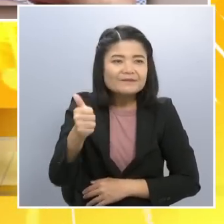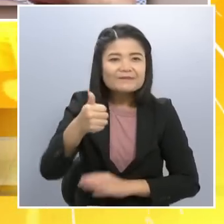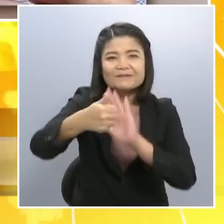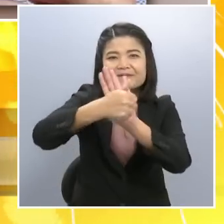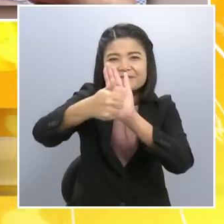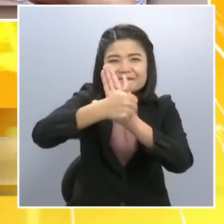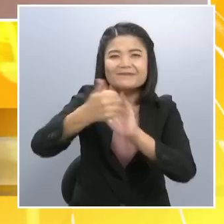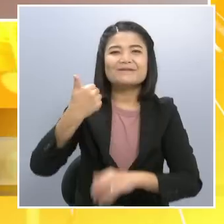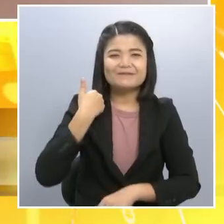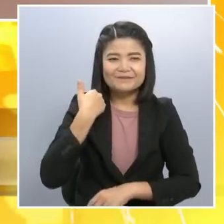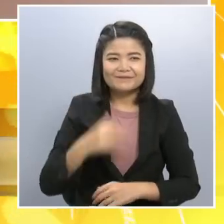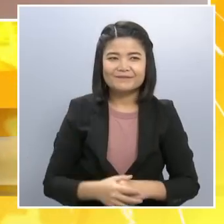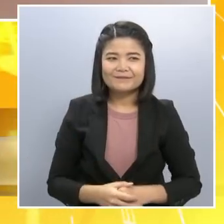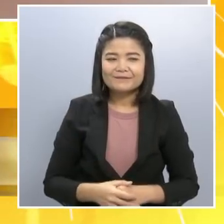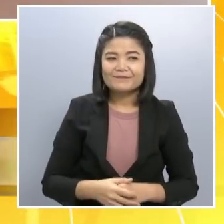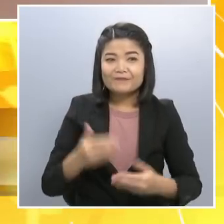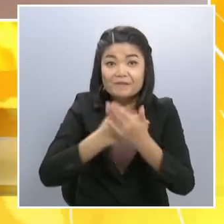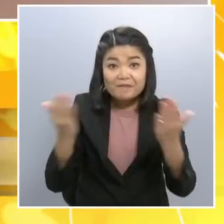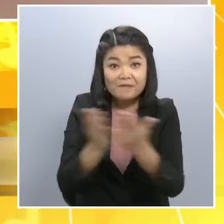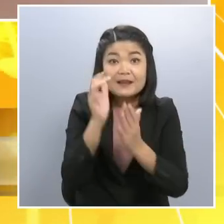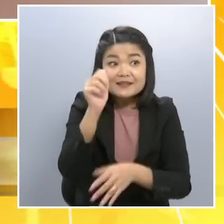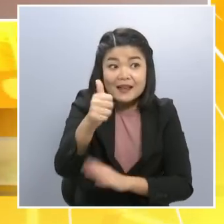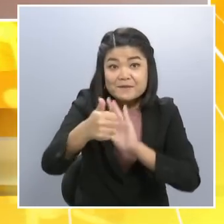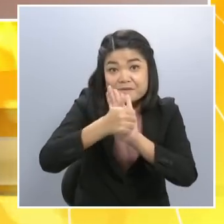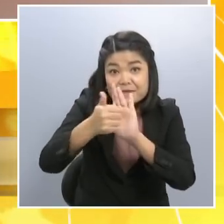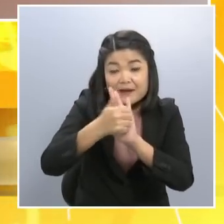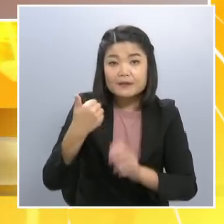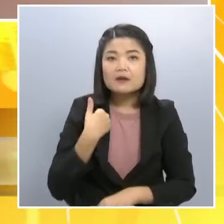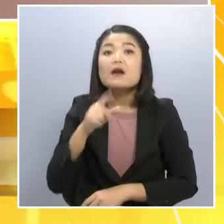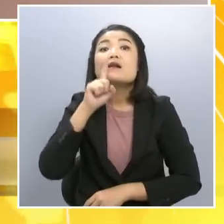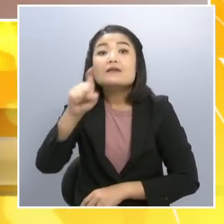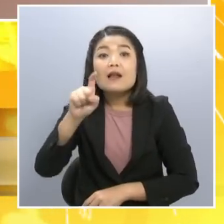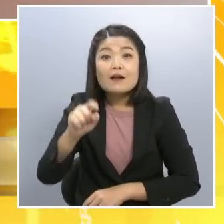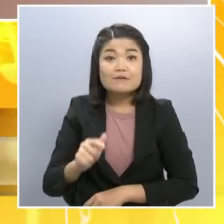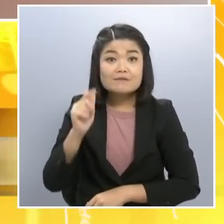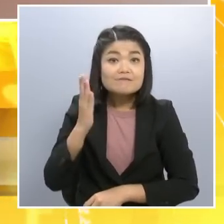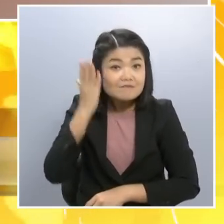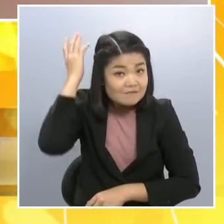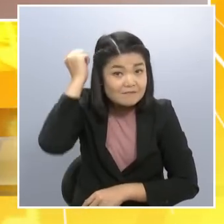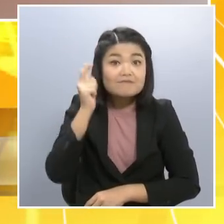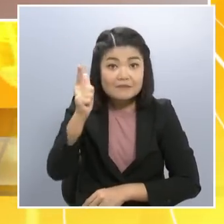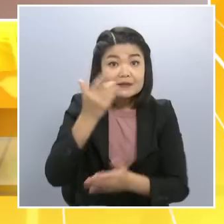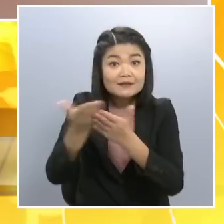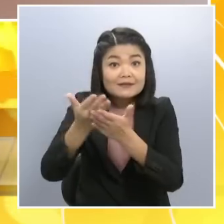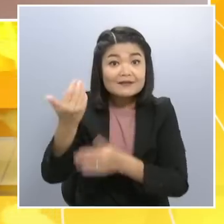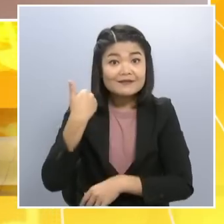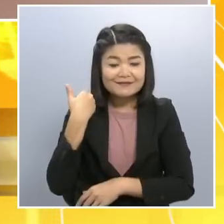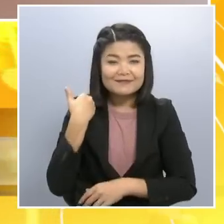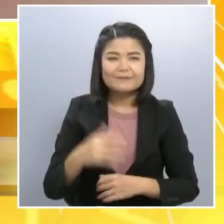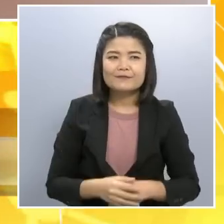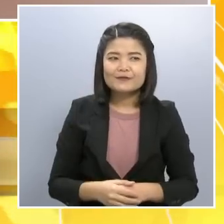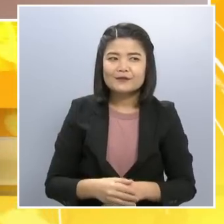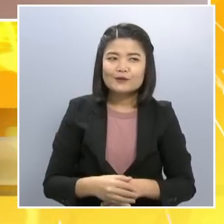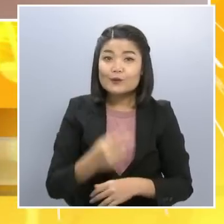สต์นี้ของคุณพิธาที่บอกถูกหวย กดไลค์เหรอแล้วองค์ได้ซื้อบ้างไหม ไม่ได้บอก ท่านผู้ชมและที่มันน่าตื่นเต้นเพิ่มเติ